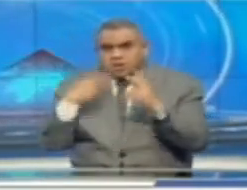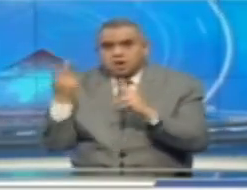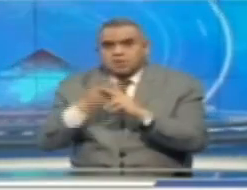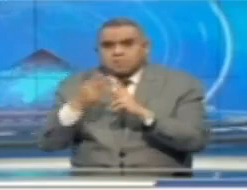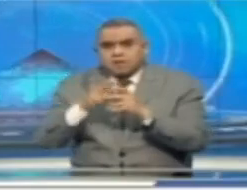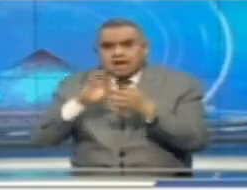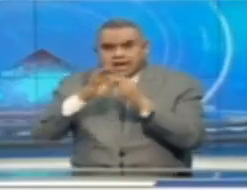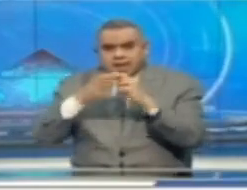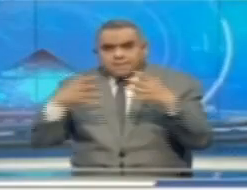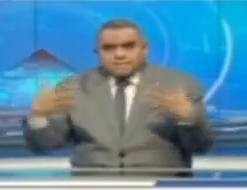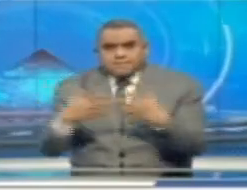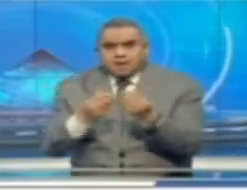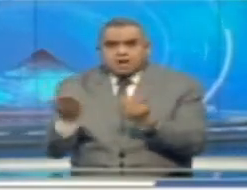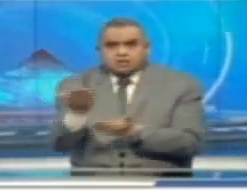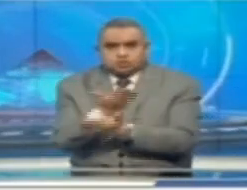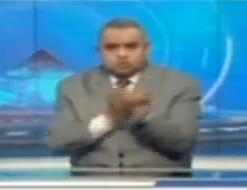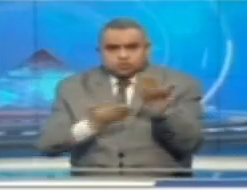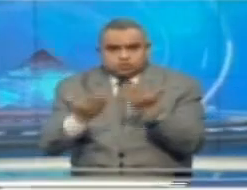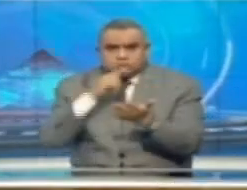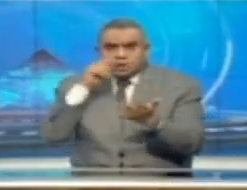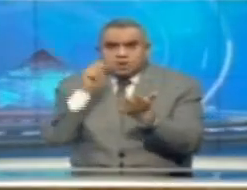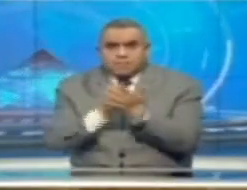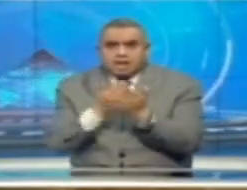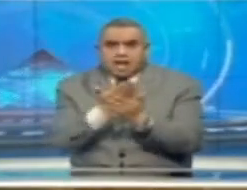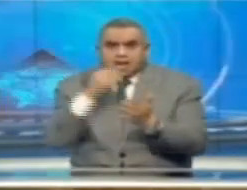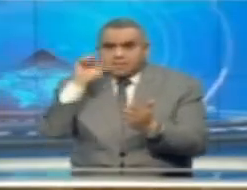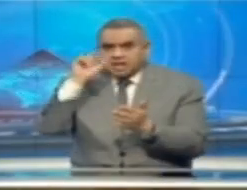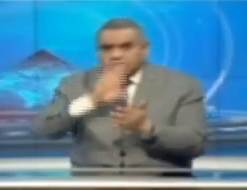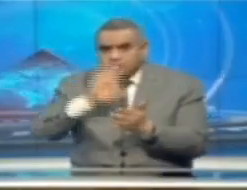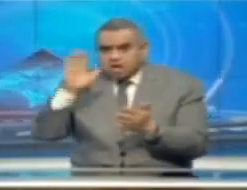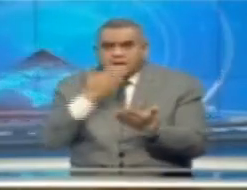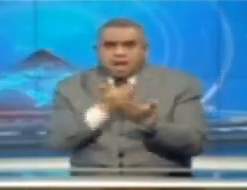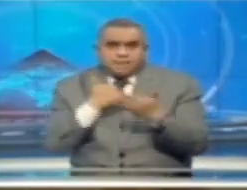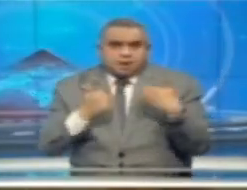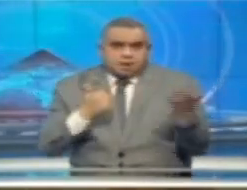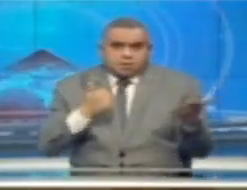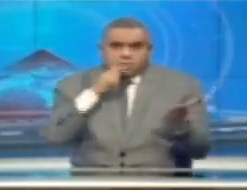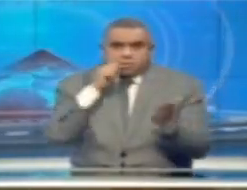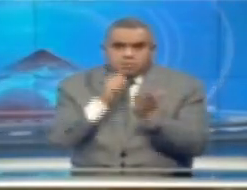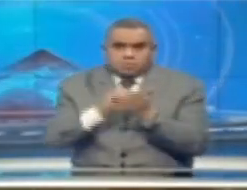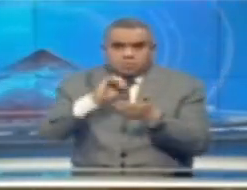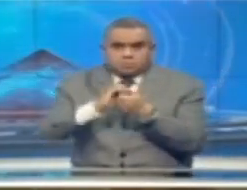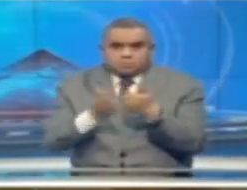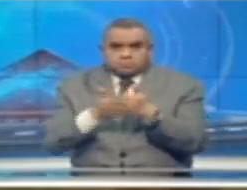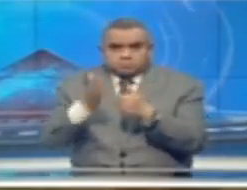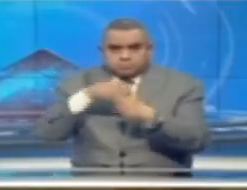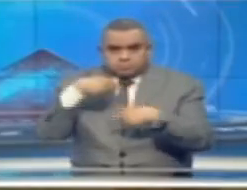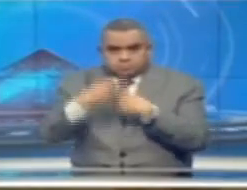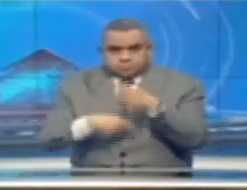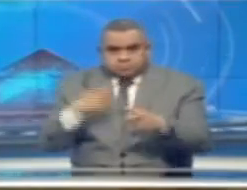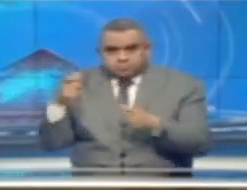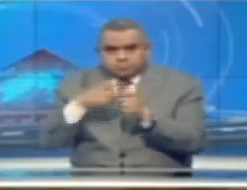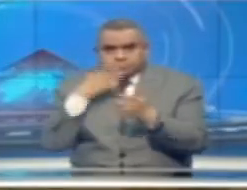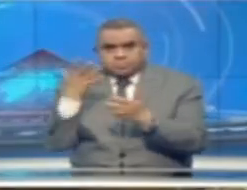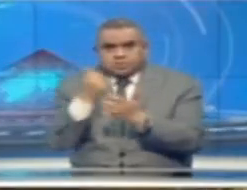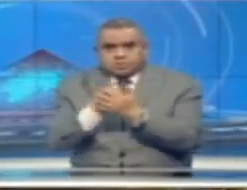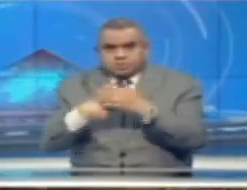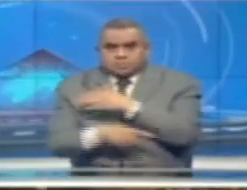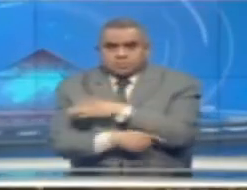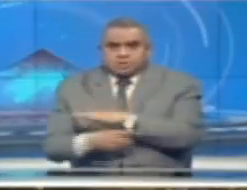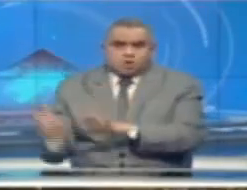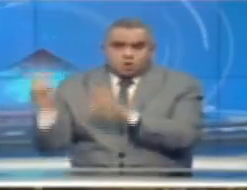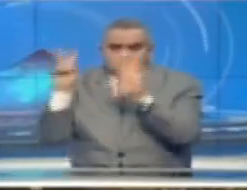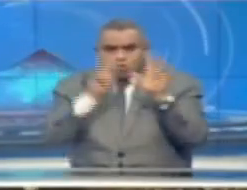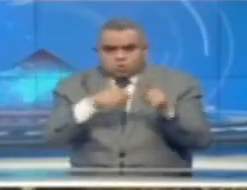حوار مجتمعي بشأنه قبل إقراره من البرلمان. وتم التوافق على سرعة عقد الاجتماعات الخاصة بهذا الشأن